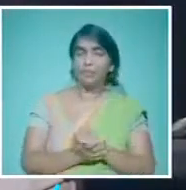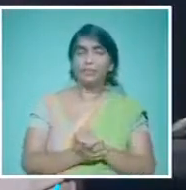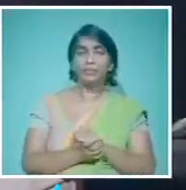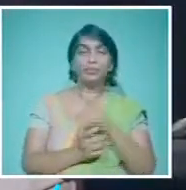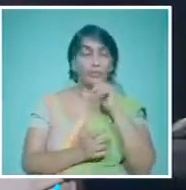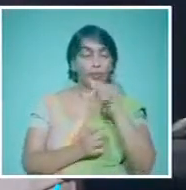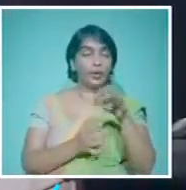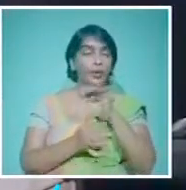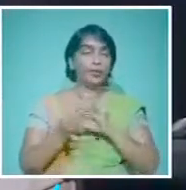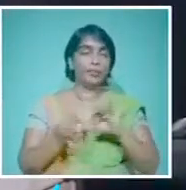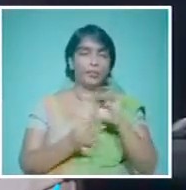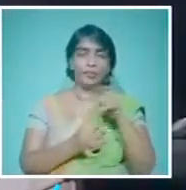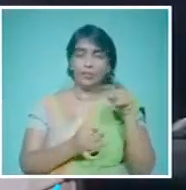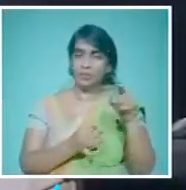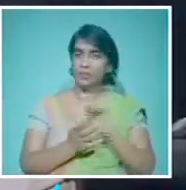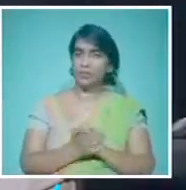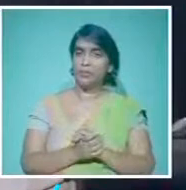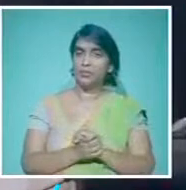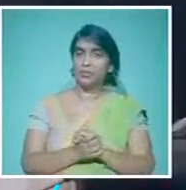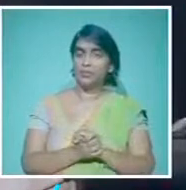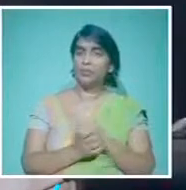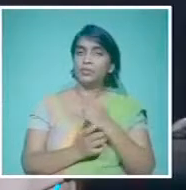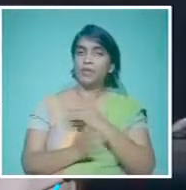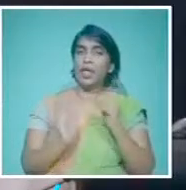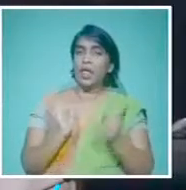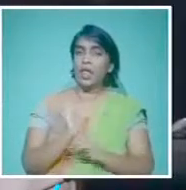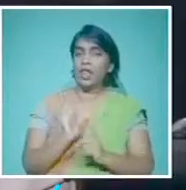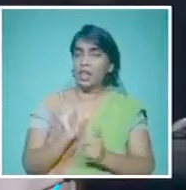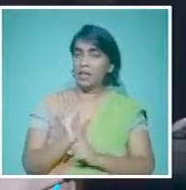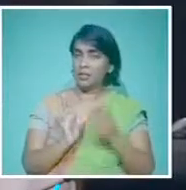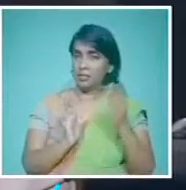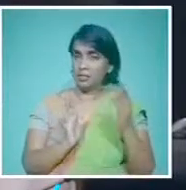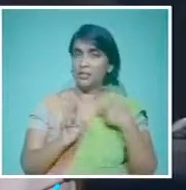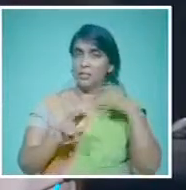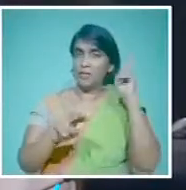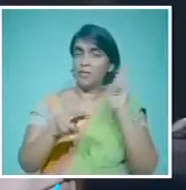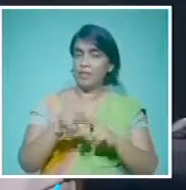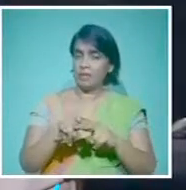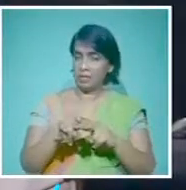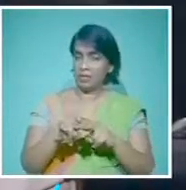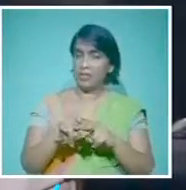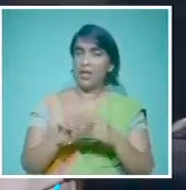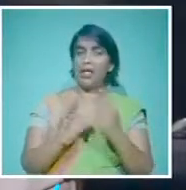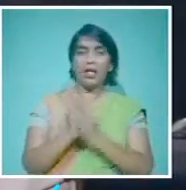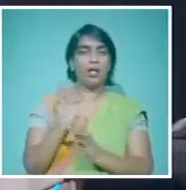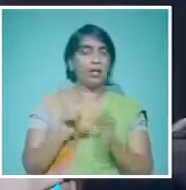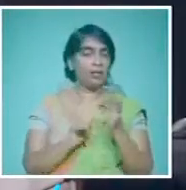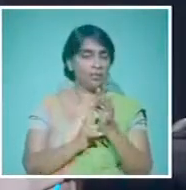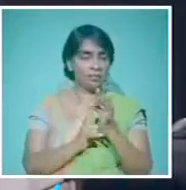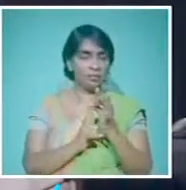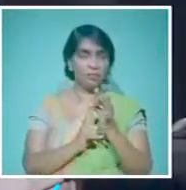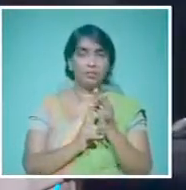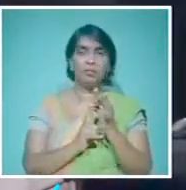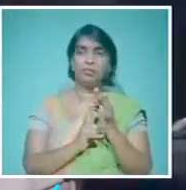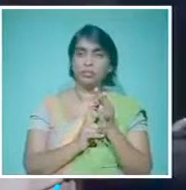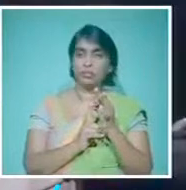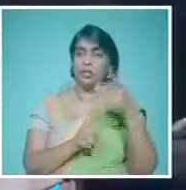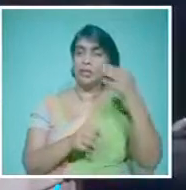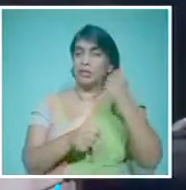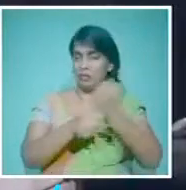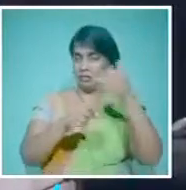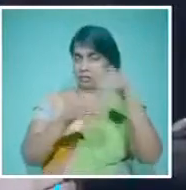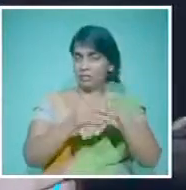ඒකයි ප්‍රජාතන්ත්‍රවාදය එතකොට කිරියල්ල මගේ මිත්‍ර ඇමතිතුමා ඒ